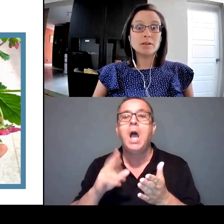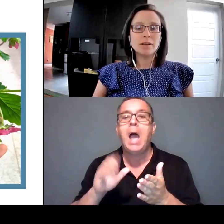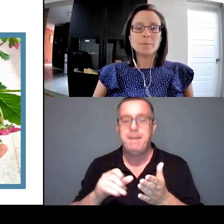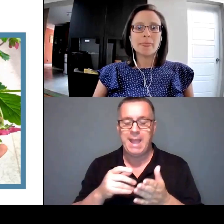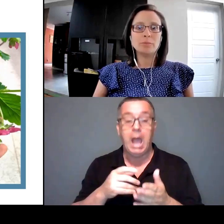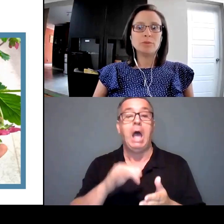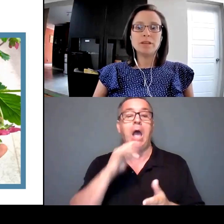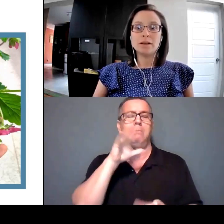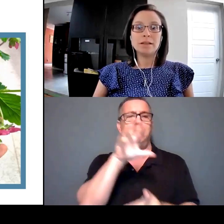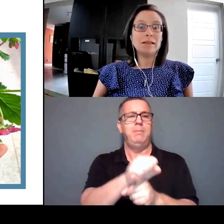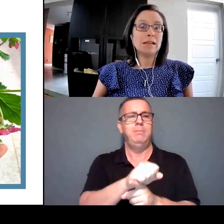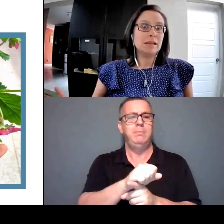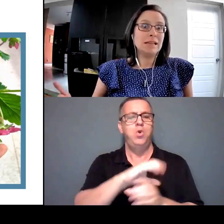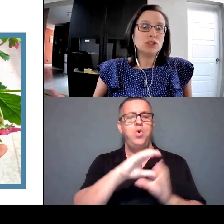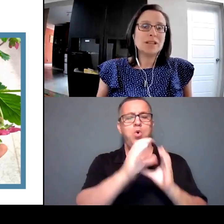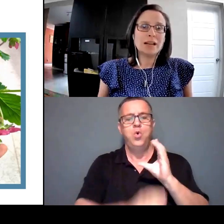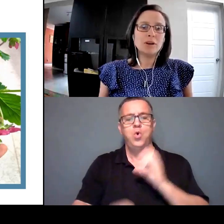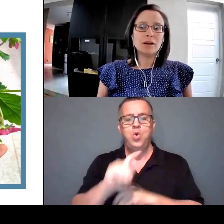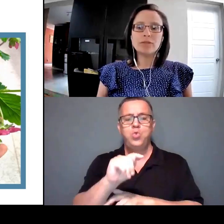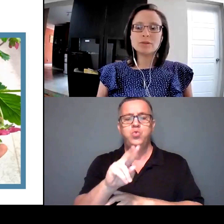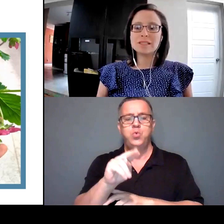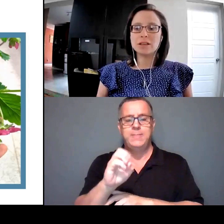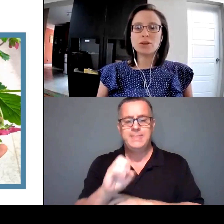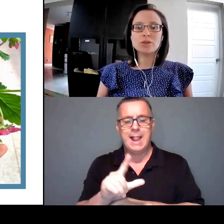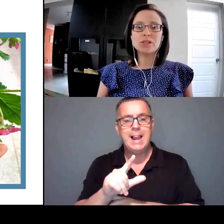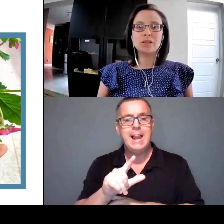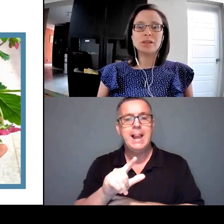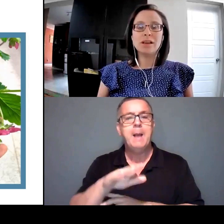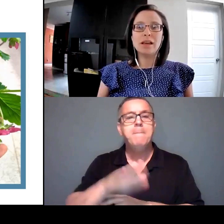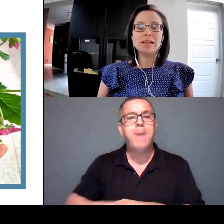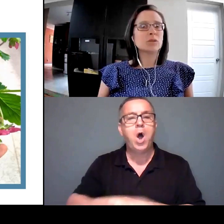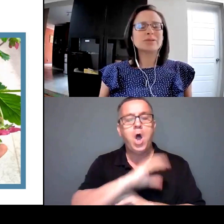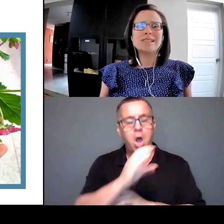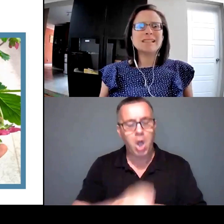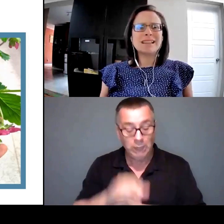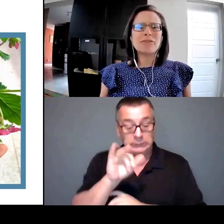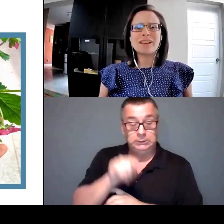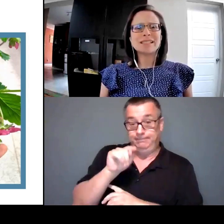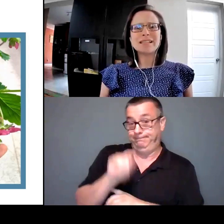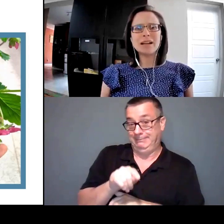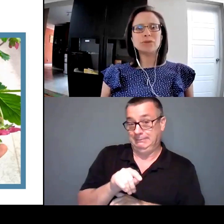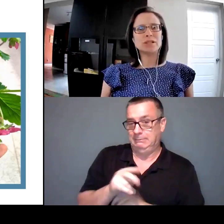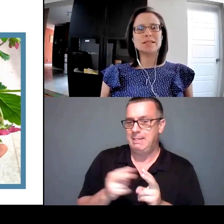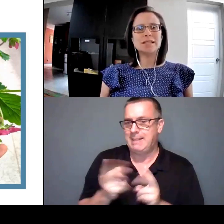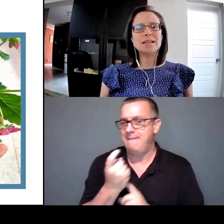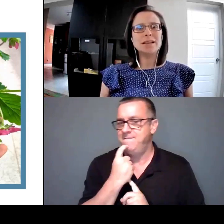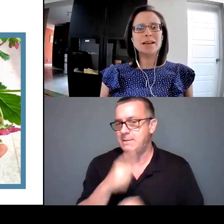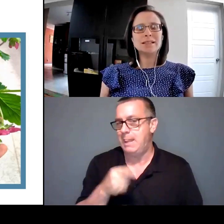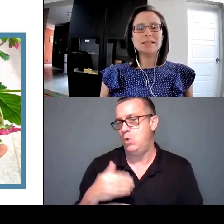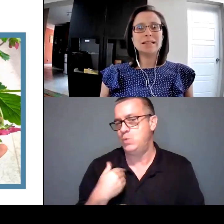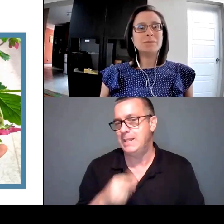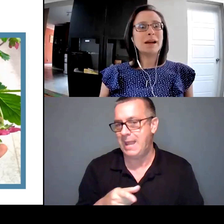bas. Puis les tunnels bas, dans le fond, c'est quelque chose c'est très facile à